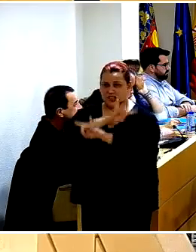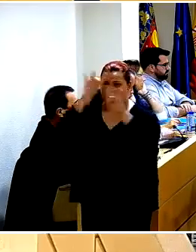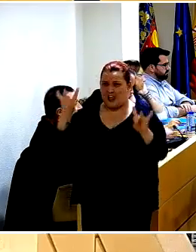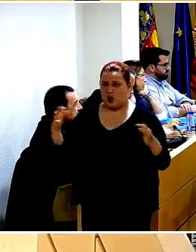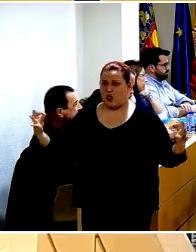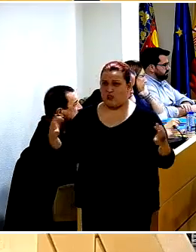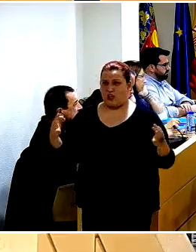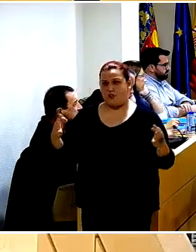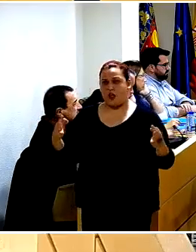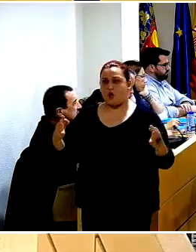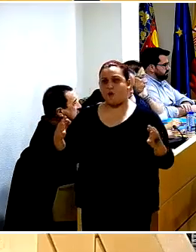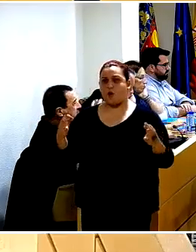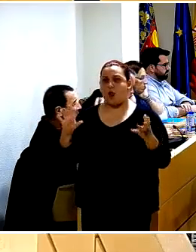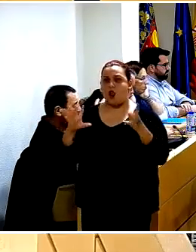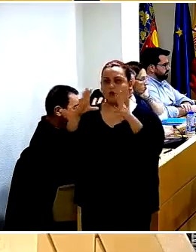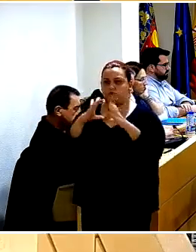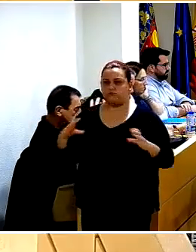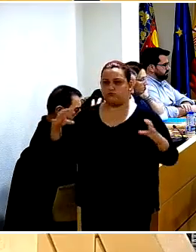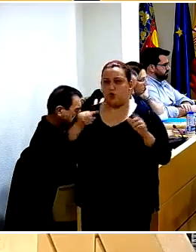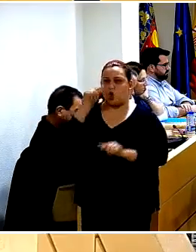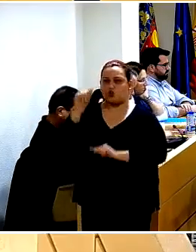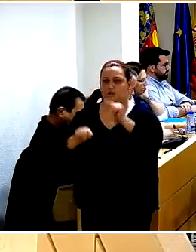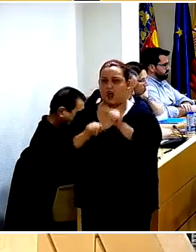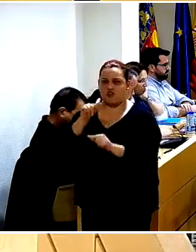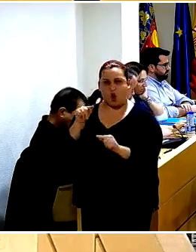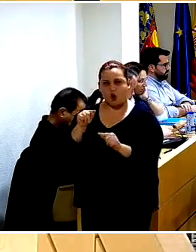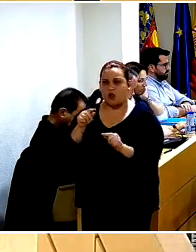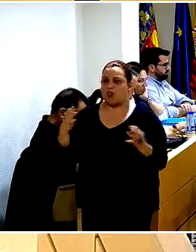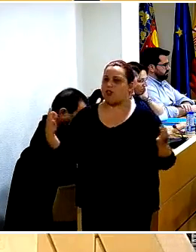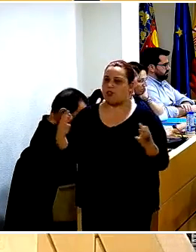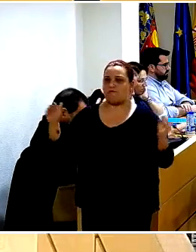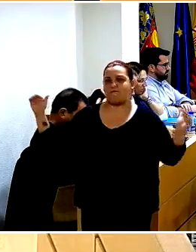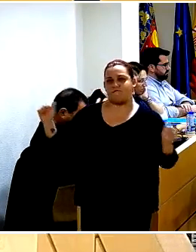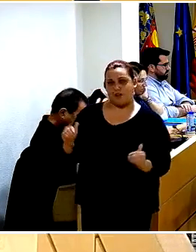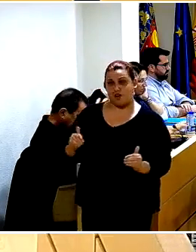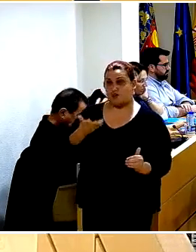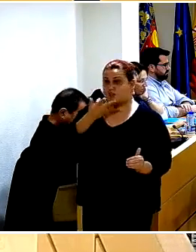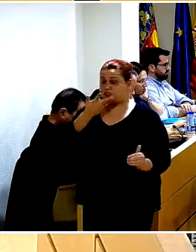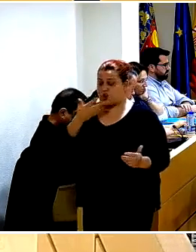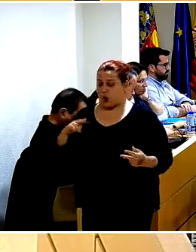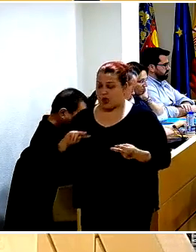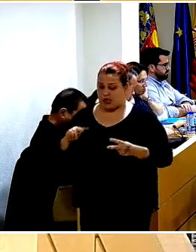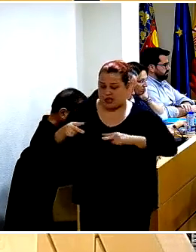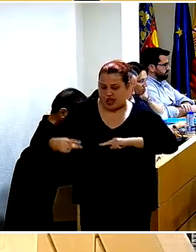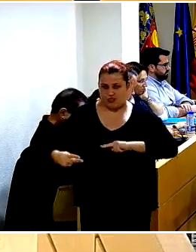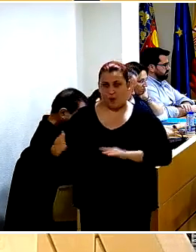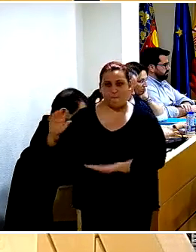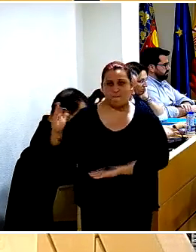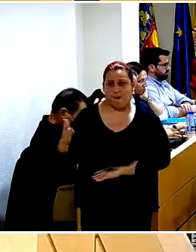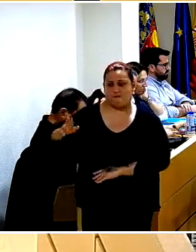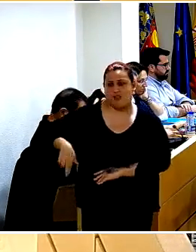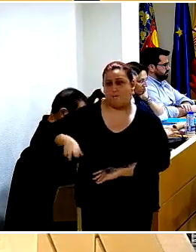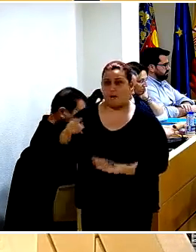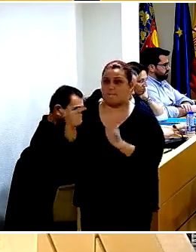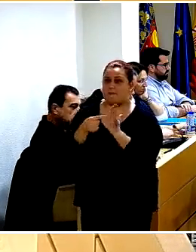petjada energètica si no volem que les generacions posteriors acaben pagant l'abús que fem del nostre entorn. Bona part de les mesures ja